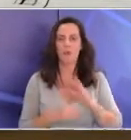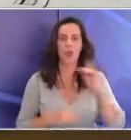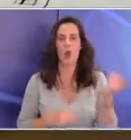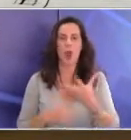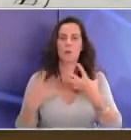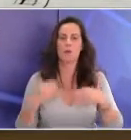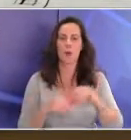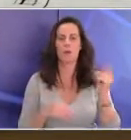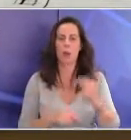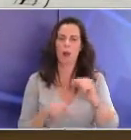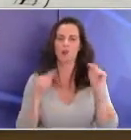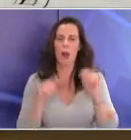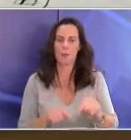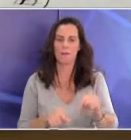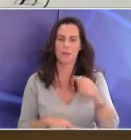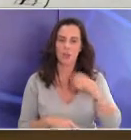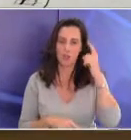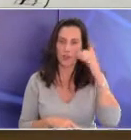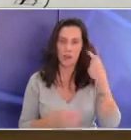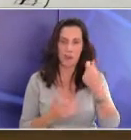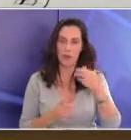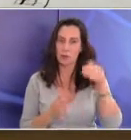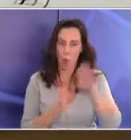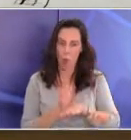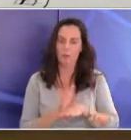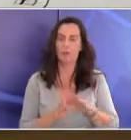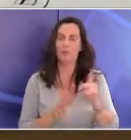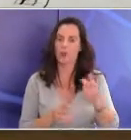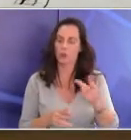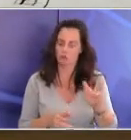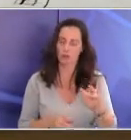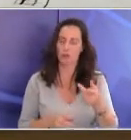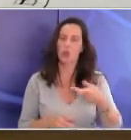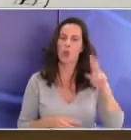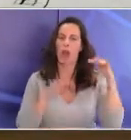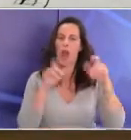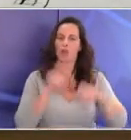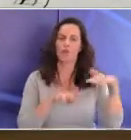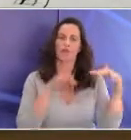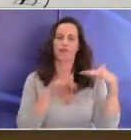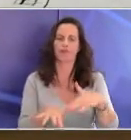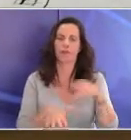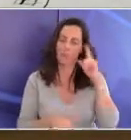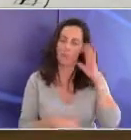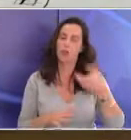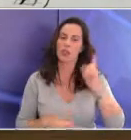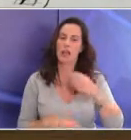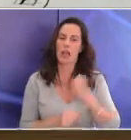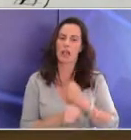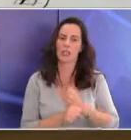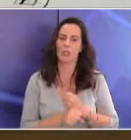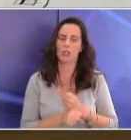המשפחה, וכולם שם. אני חושבת שאם המחירים יהיו זולים יותר, ואם יהיו הזדמנויות, זה יגדיל את הקהל דרמטית. אני חושבת שזה מה שצריך,